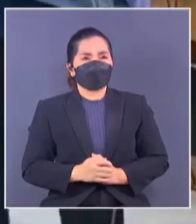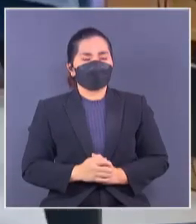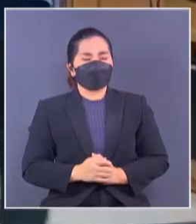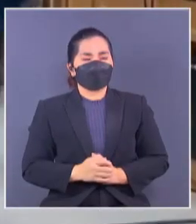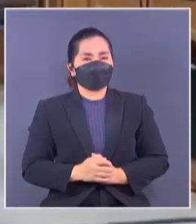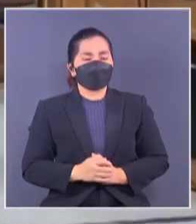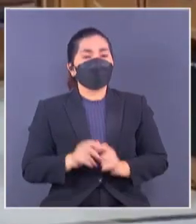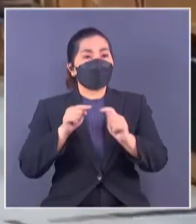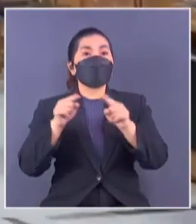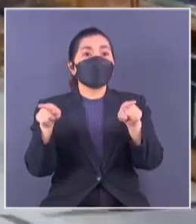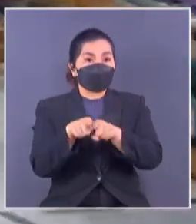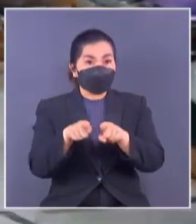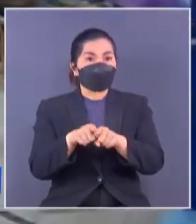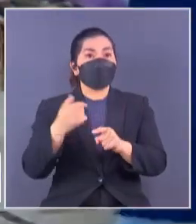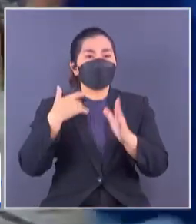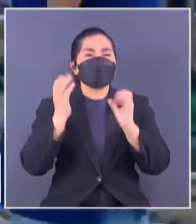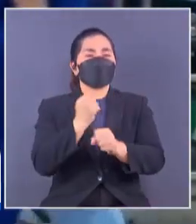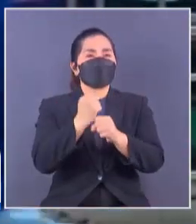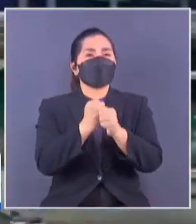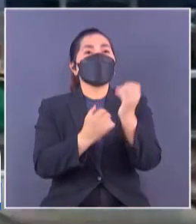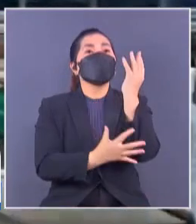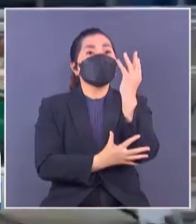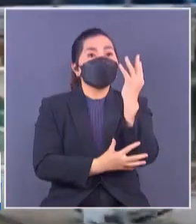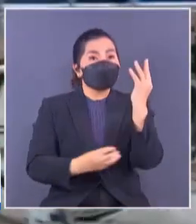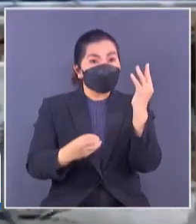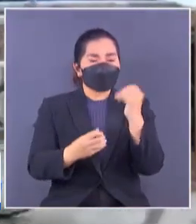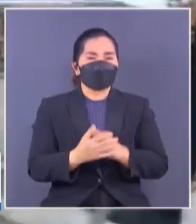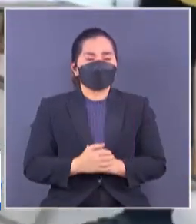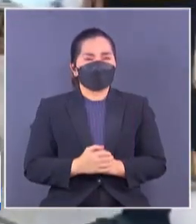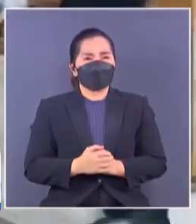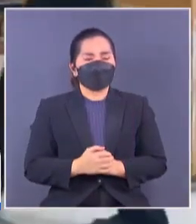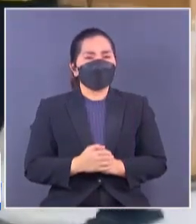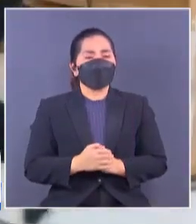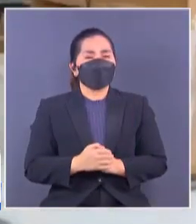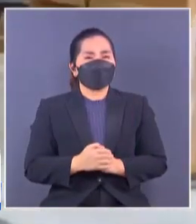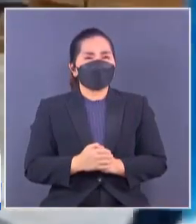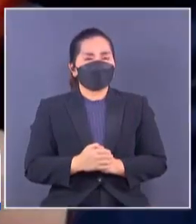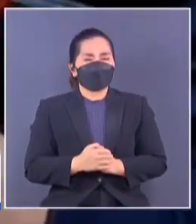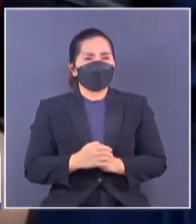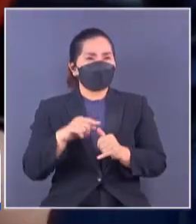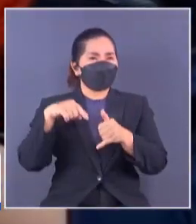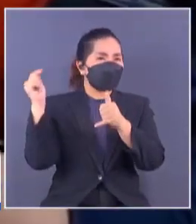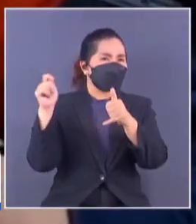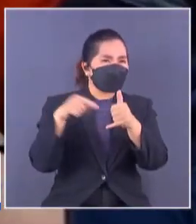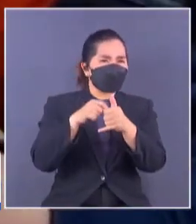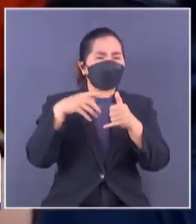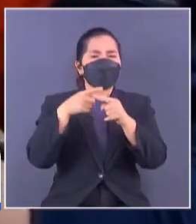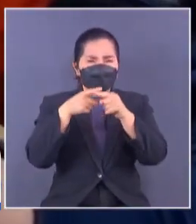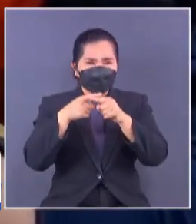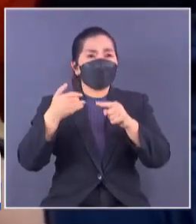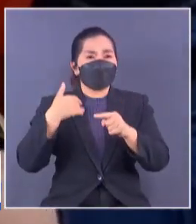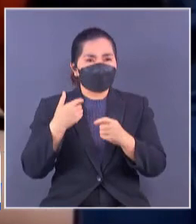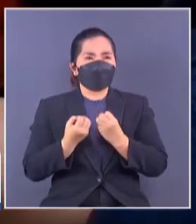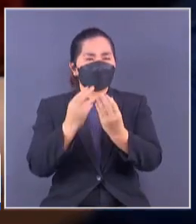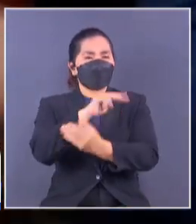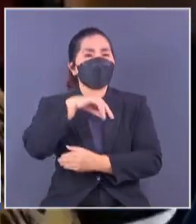ในอำเภอเสริงสางเช่นเดียวกันนะครับคนงานเก็บมันเทศในพื้นที่ตำบลสุขไพบูลก็ถูกฟ้าผ่าได้รับบาดเจ็บจนต้อง